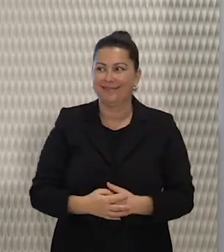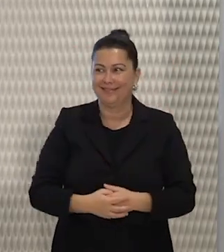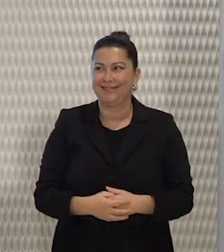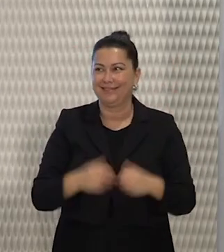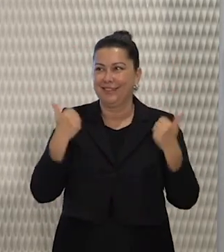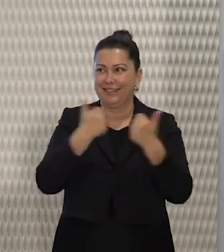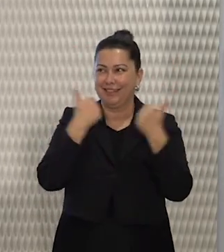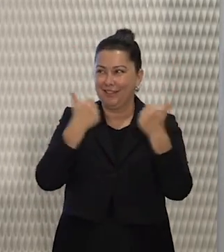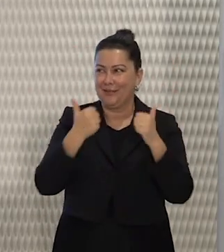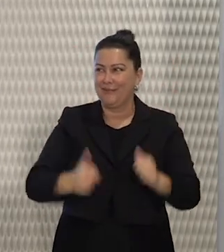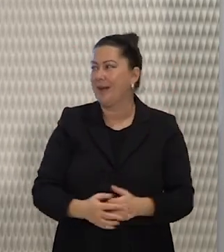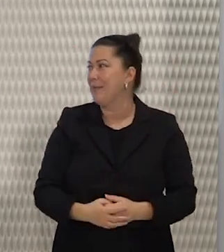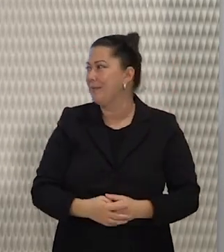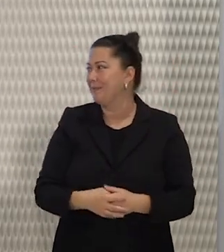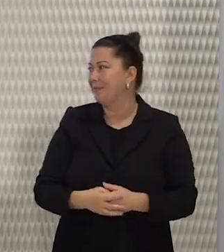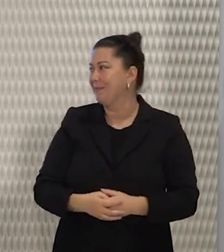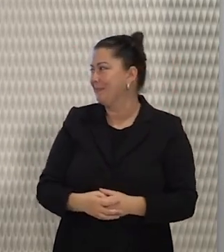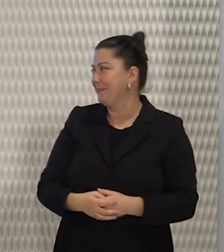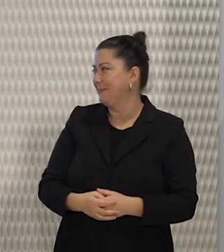Wunderbar.